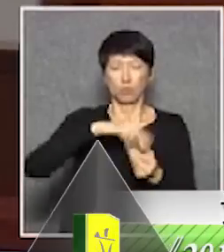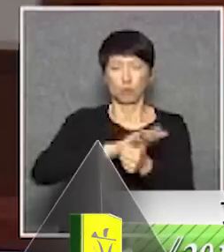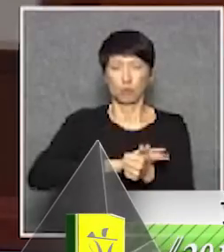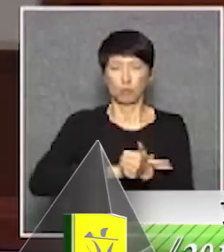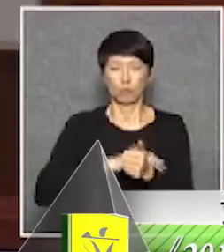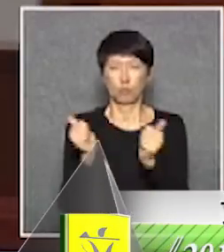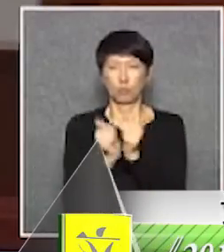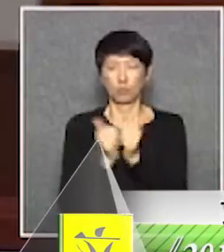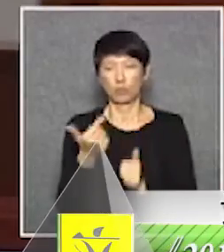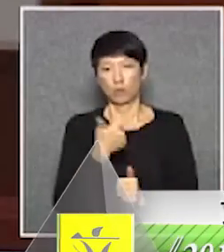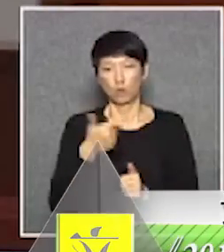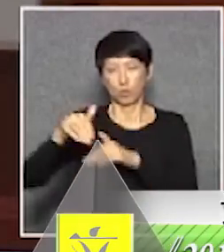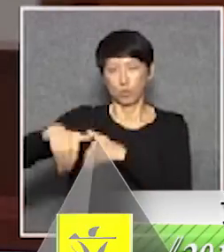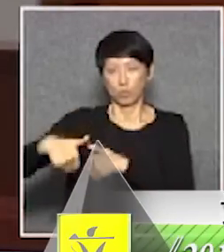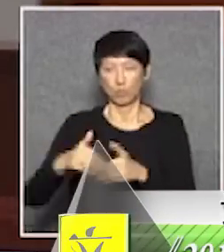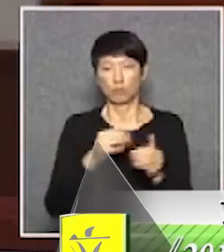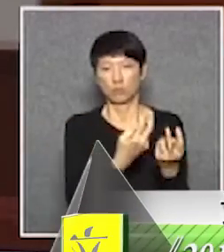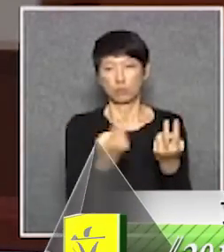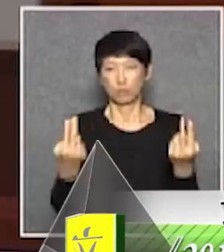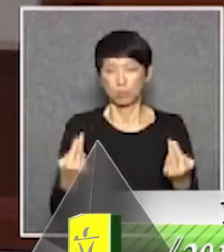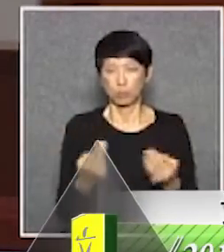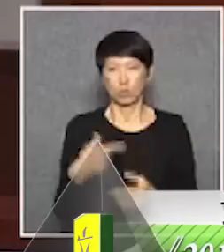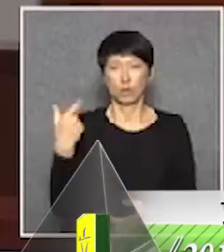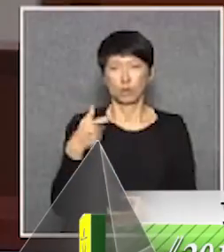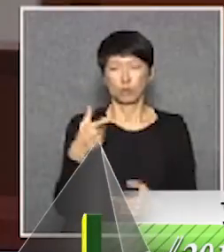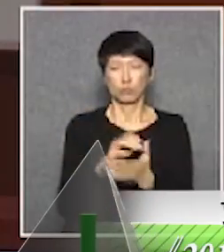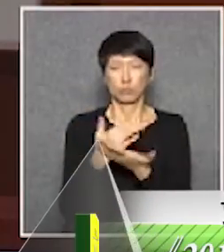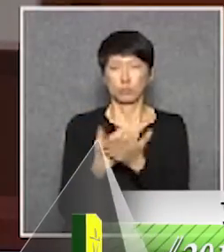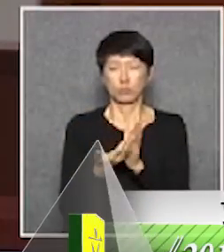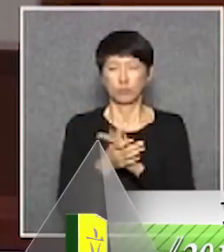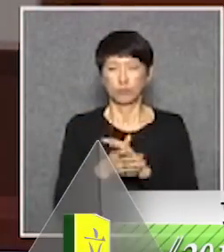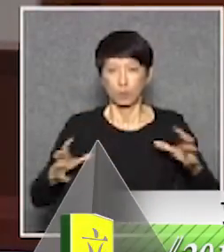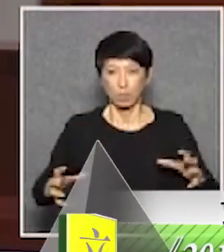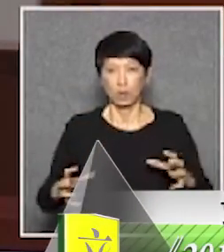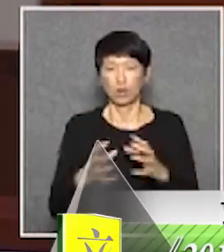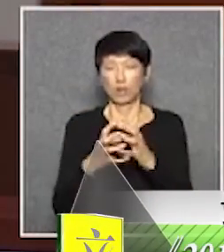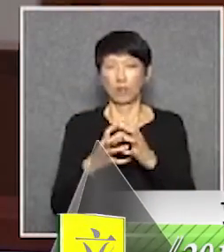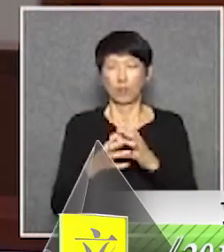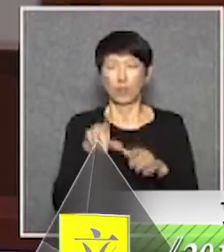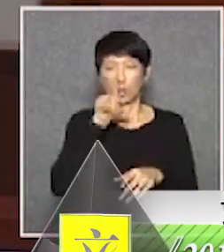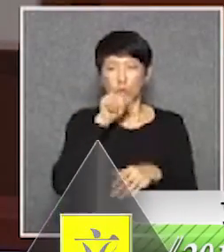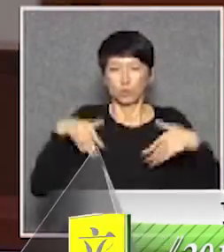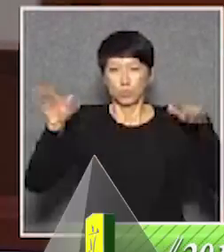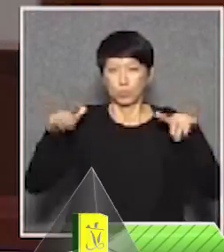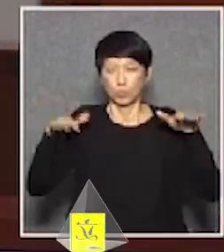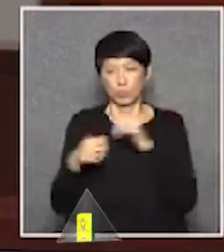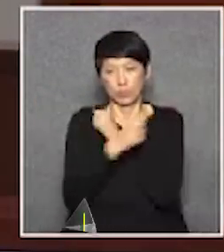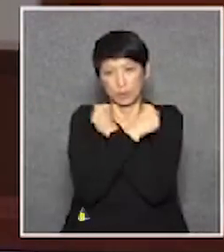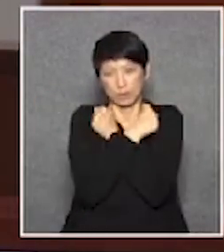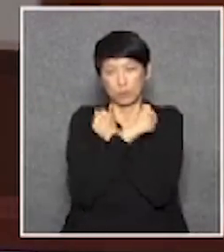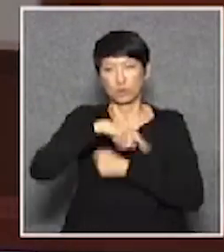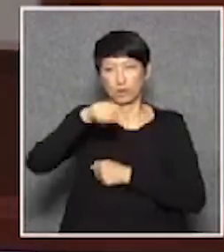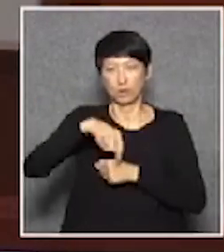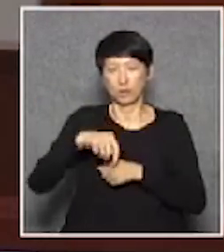好多村民佢係誤解法律，例如朗園濕地咧係呢個即係同環團合作發展嘅候鳥棲息地同埋水稻田嘅